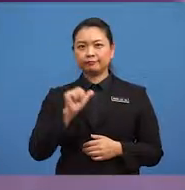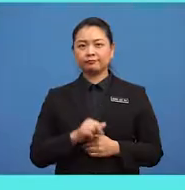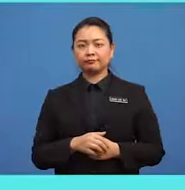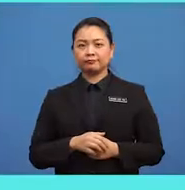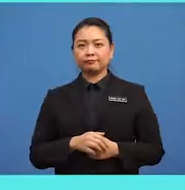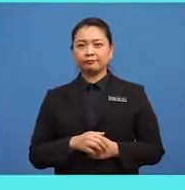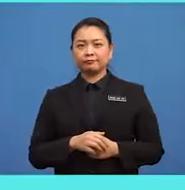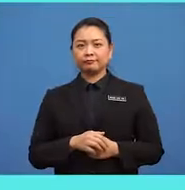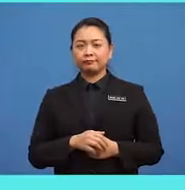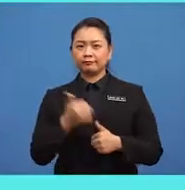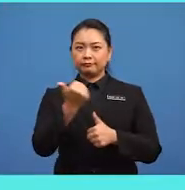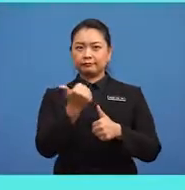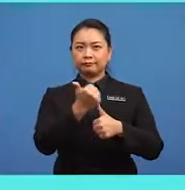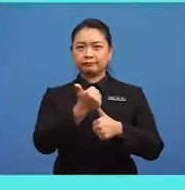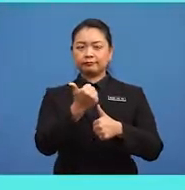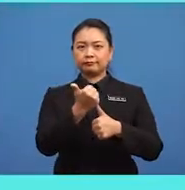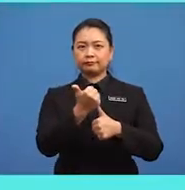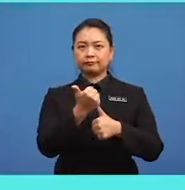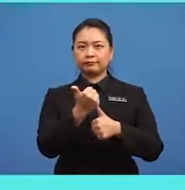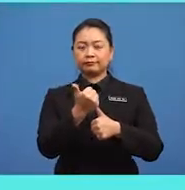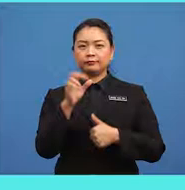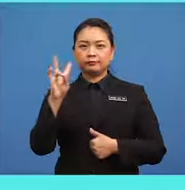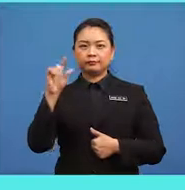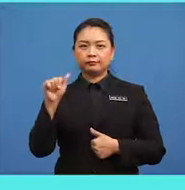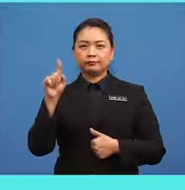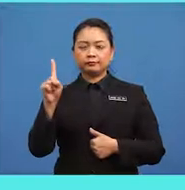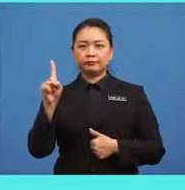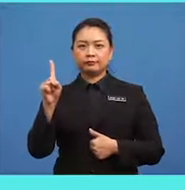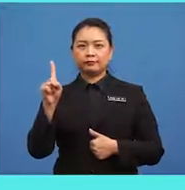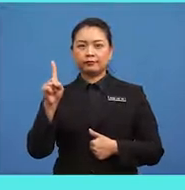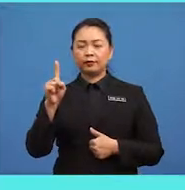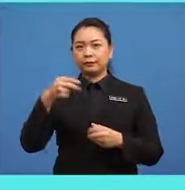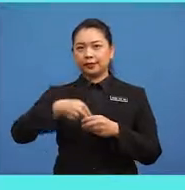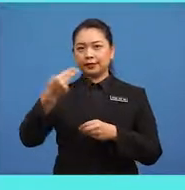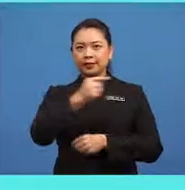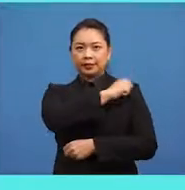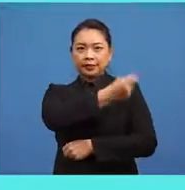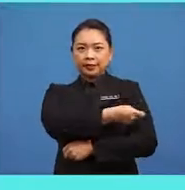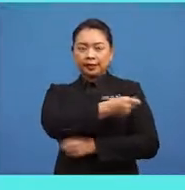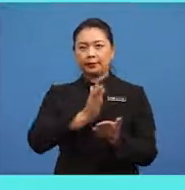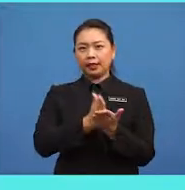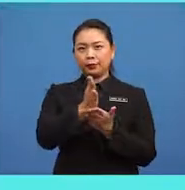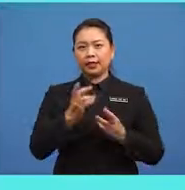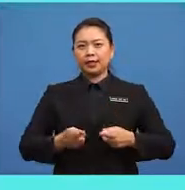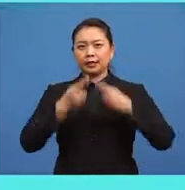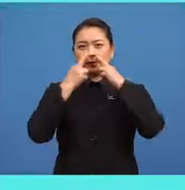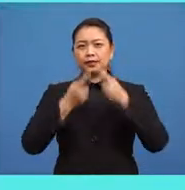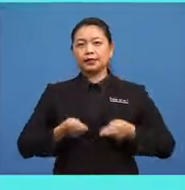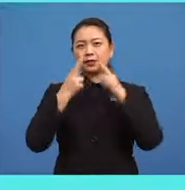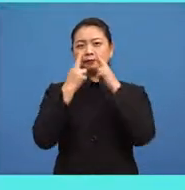iaitu standard kandungan 7.1, penghasilan tenaga melalui respirasi sel,